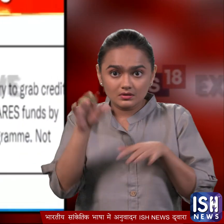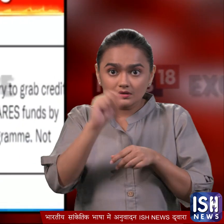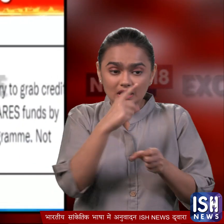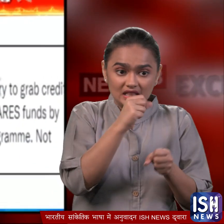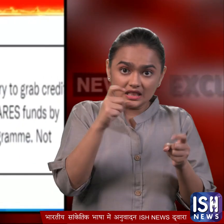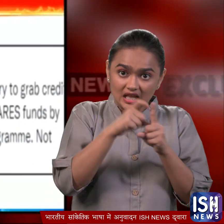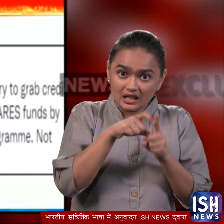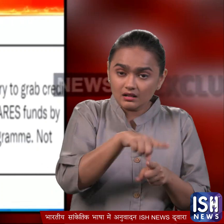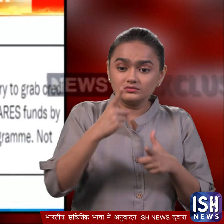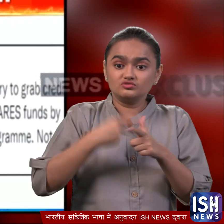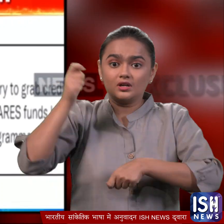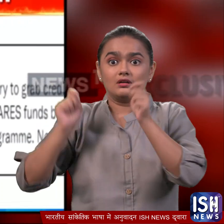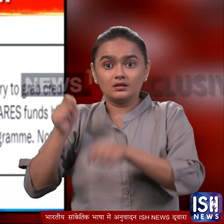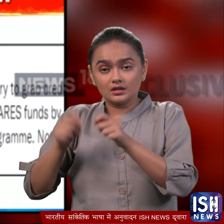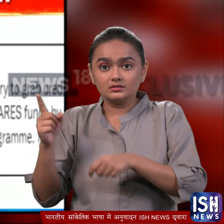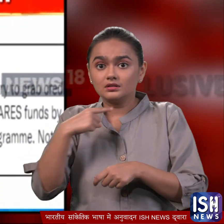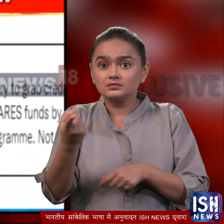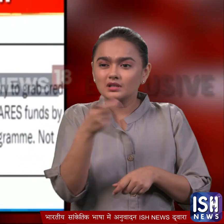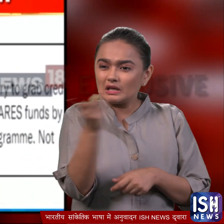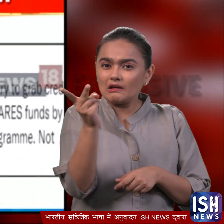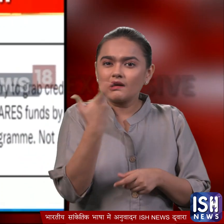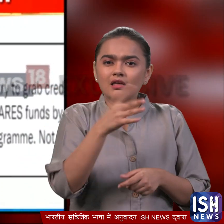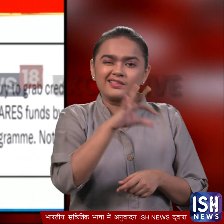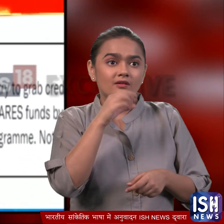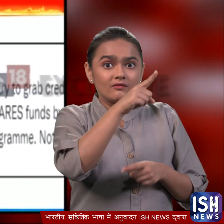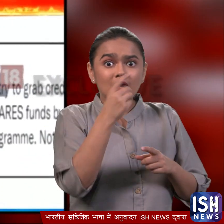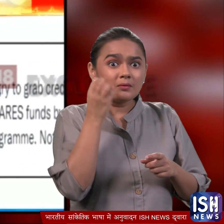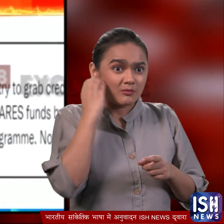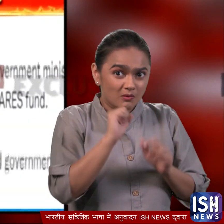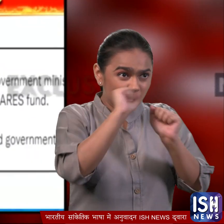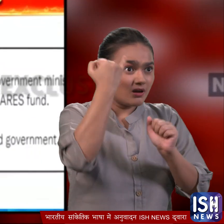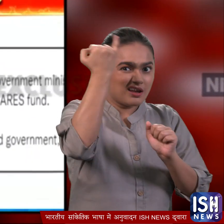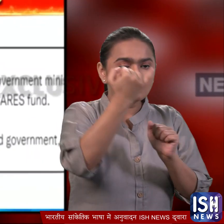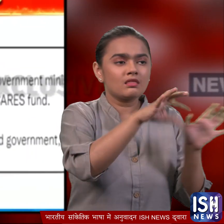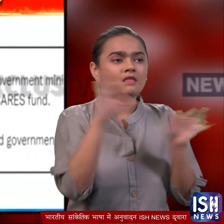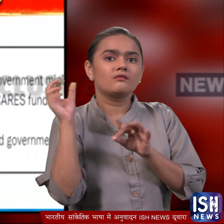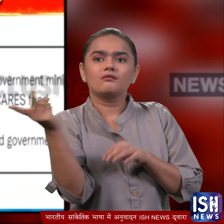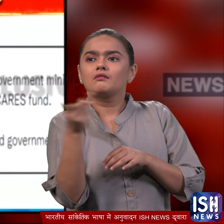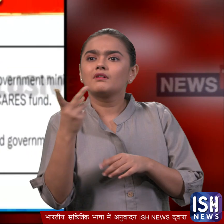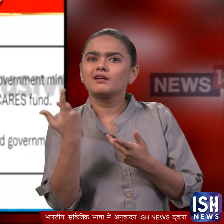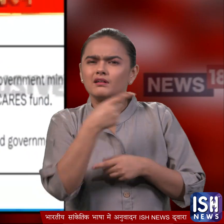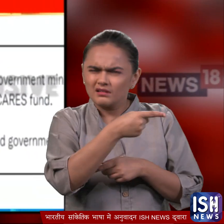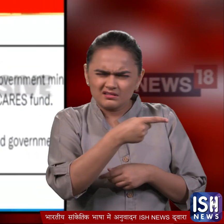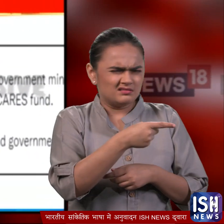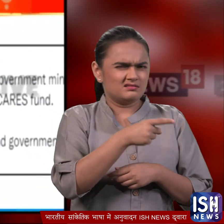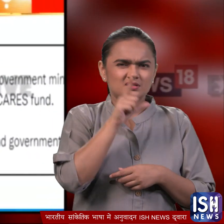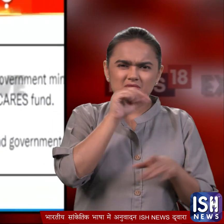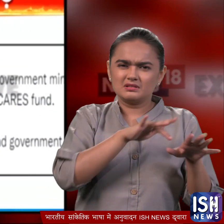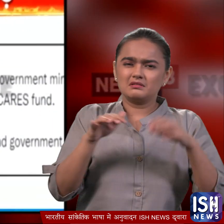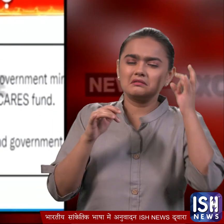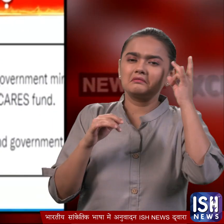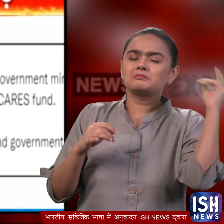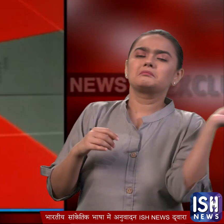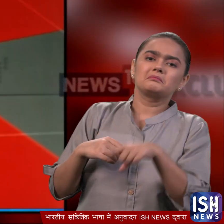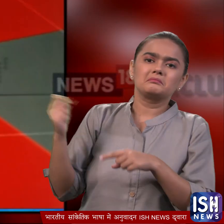कंचन गुप्ता ने ट्वीट कर दिल्ली और झारखंड की सरकार पर क्रेडिट चुराने का आरोप लगाया। बीजेपी नेता अमित मालवीय ने भी ट्वीट कर इस पर कड़ा